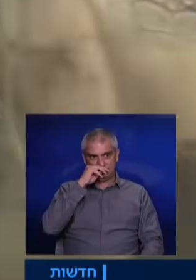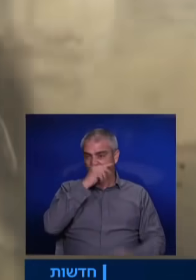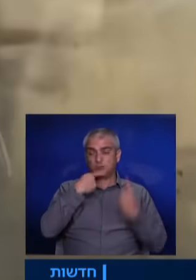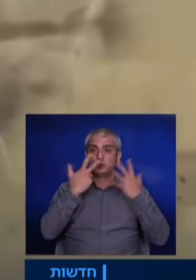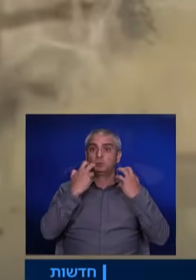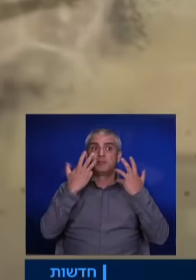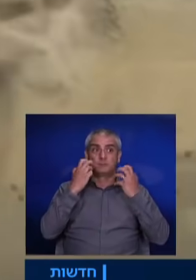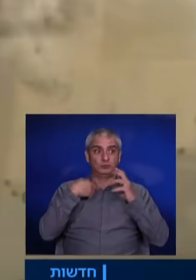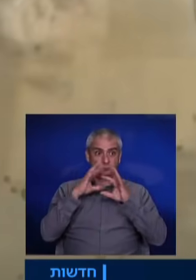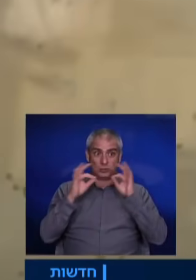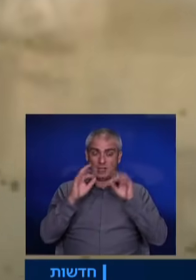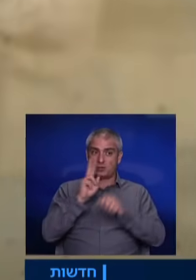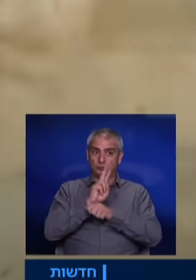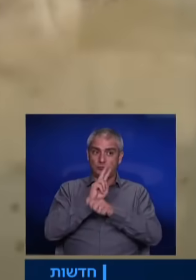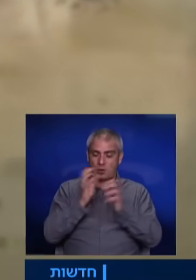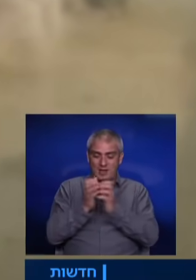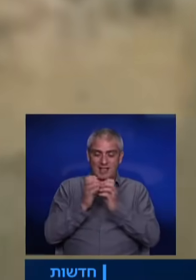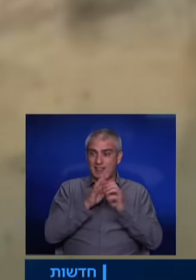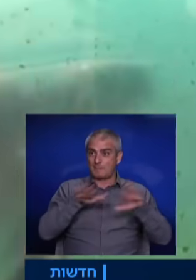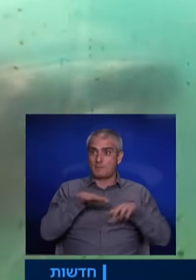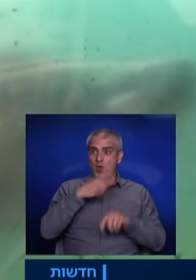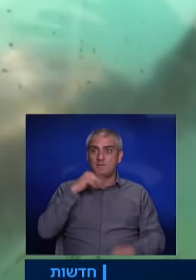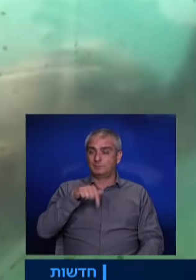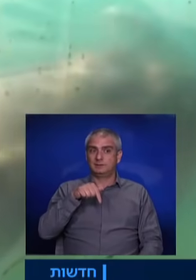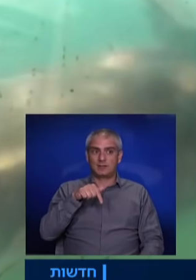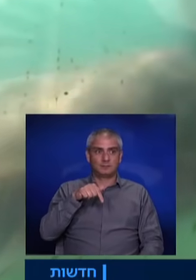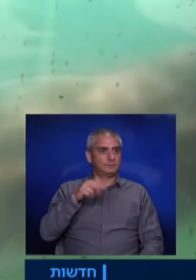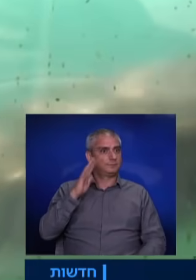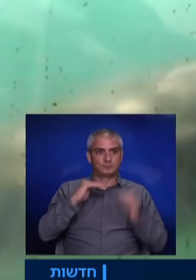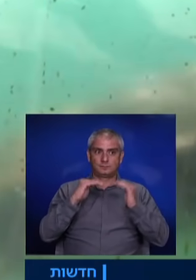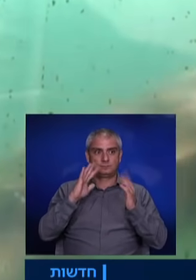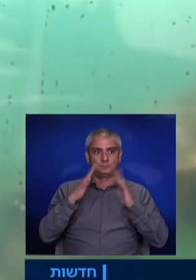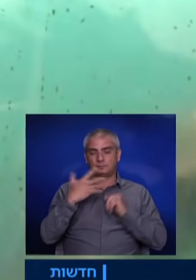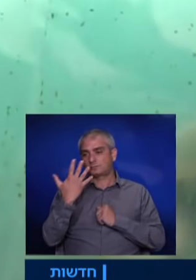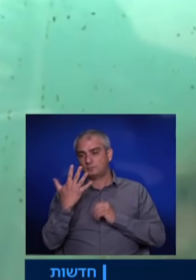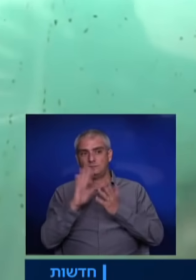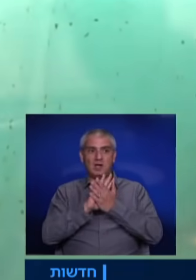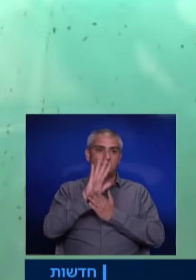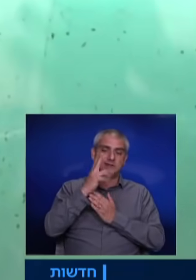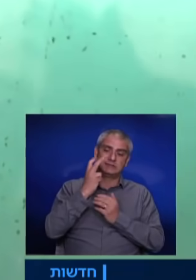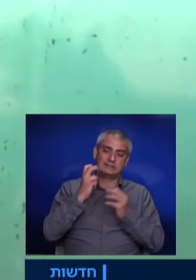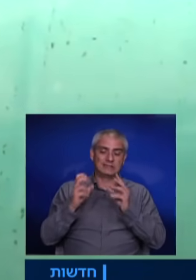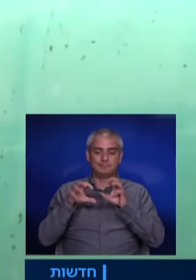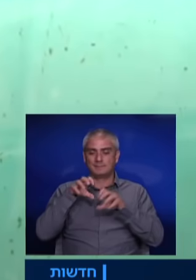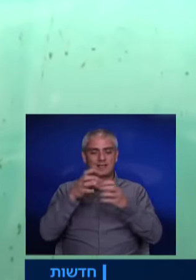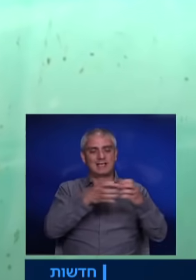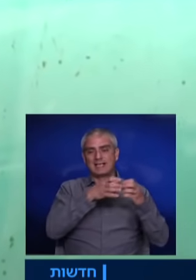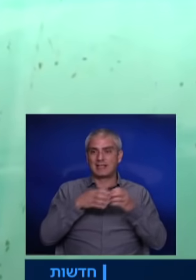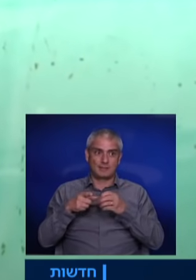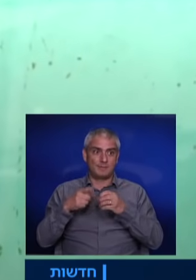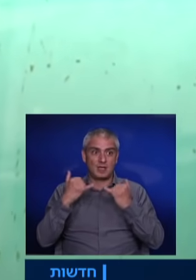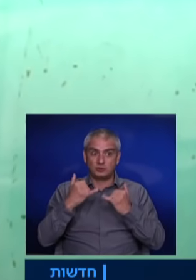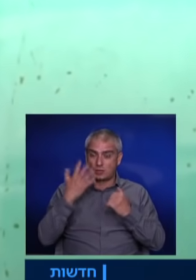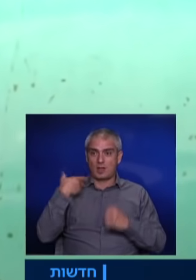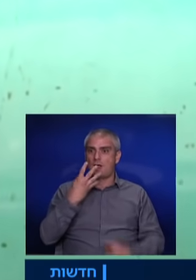וה-90 שהתחלנו לשמור על הכינים של רופאי ישראל, ממוצע היה בערך בין 5 ל-15, 20 כינים. השנה